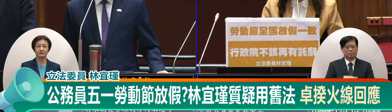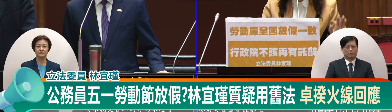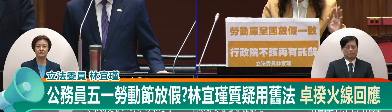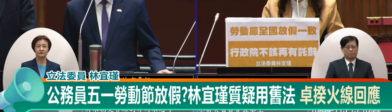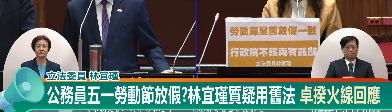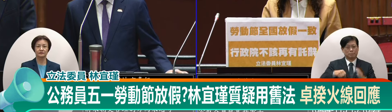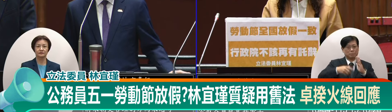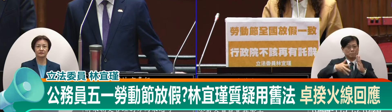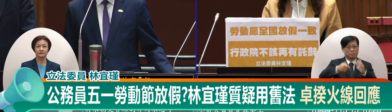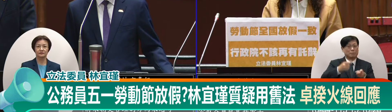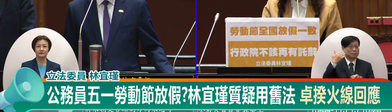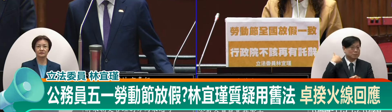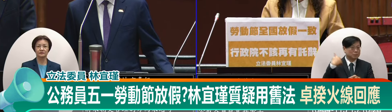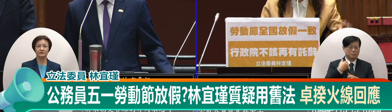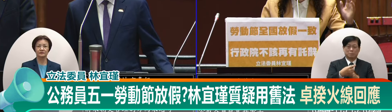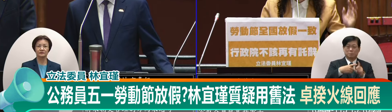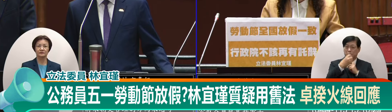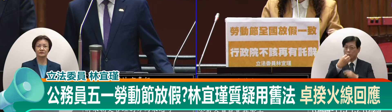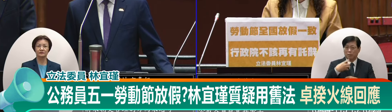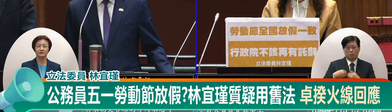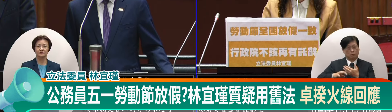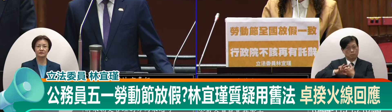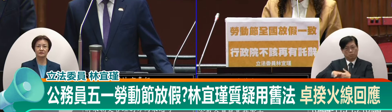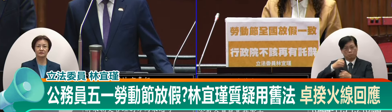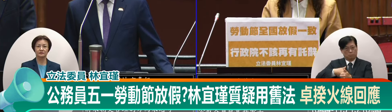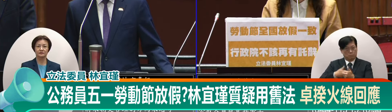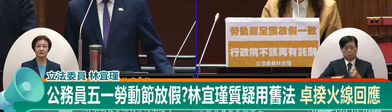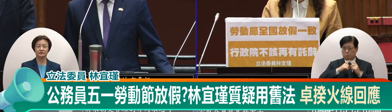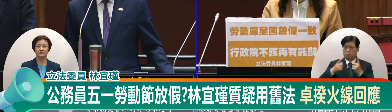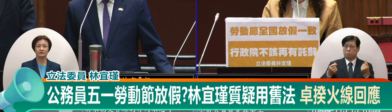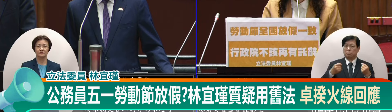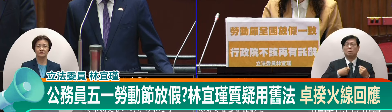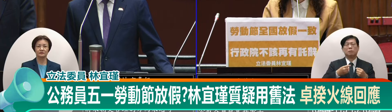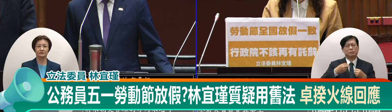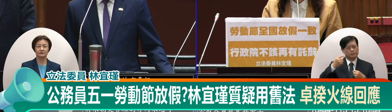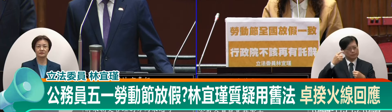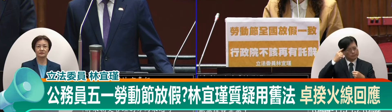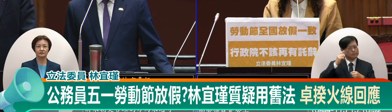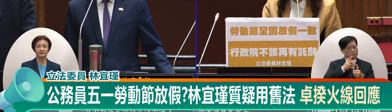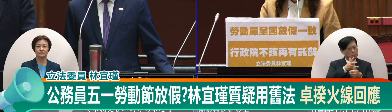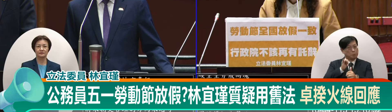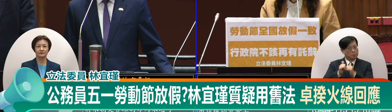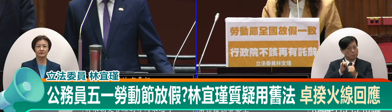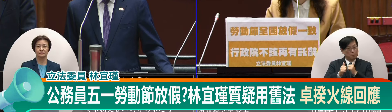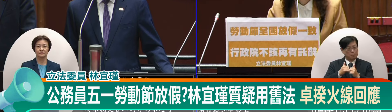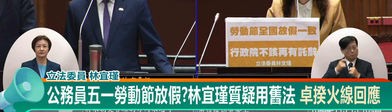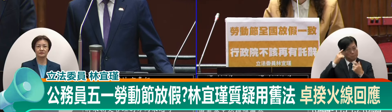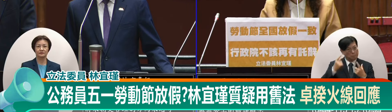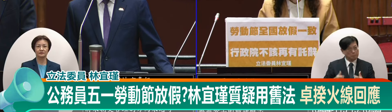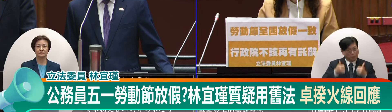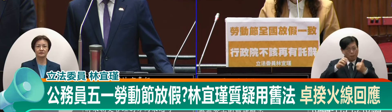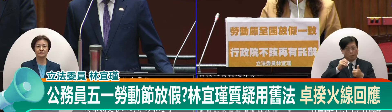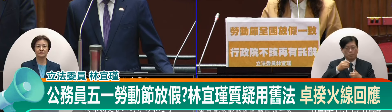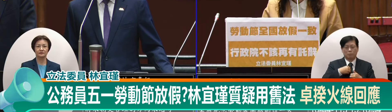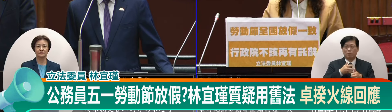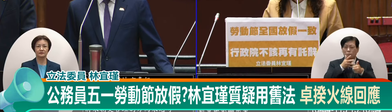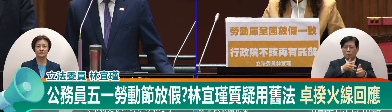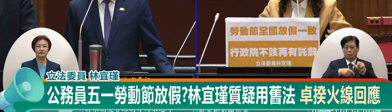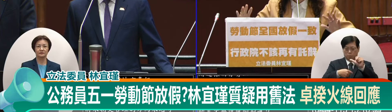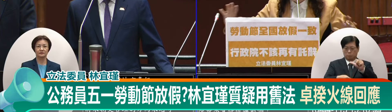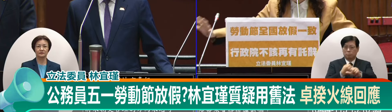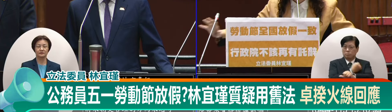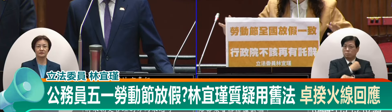我想院长上次你跟我的回答也跟其他的委员回答说要来寻求社会的共识，我想问是说五一劳动